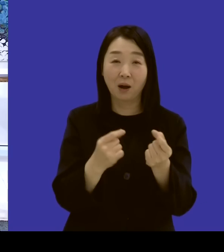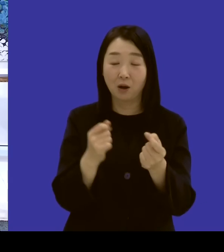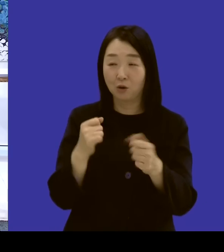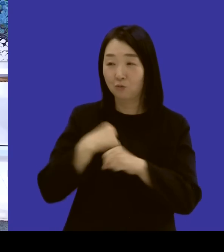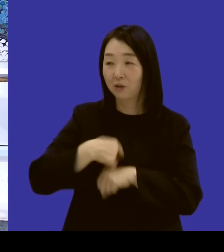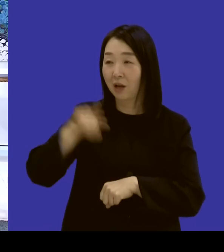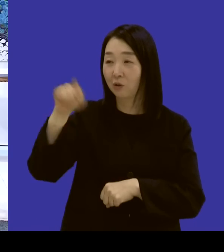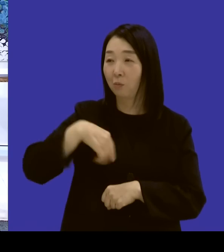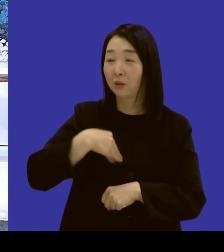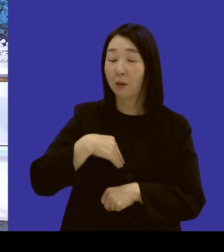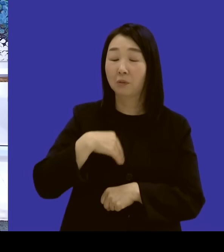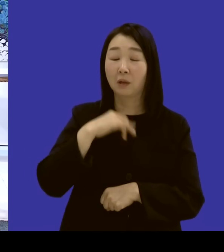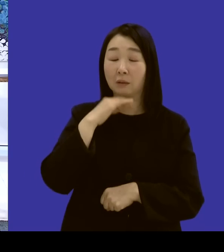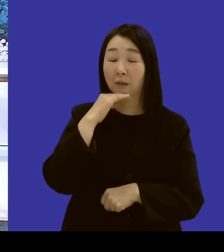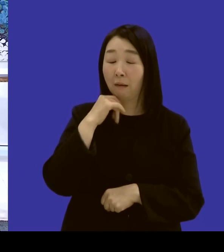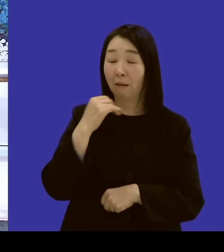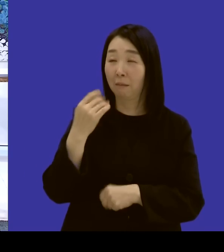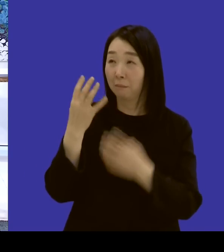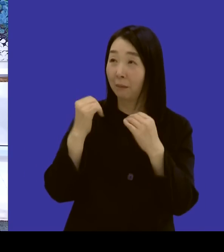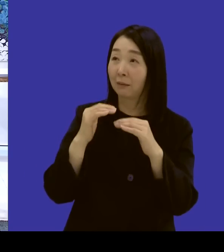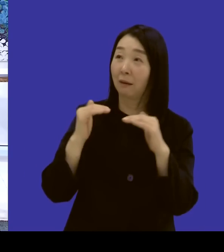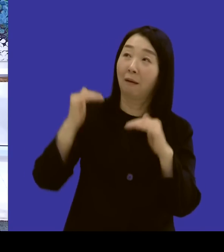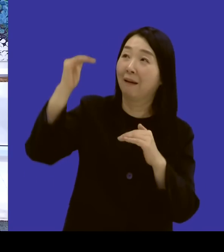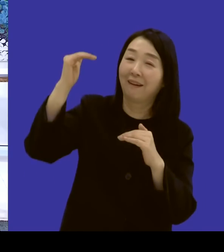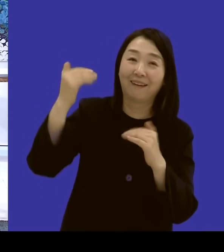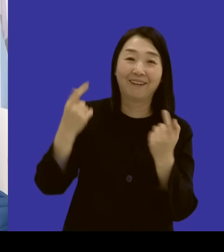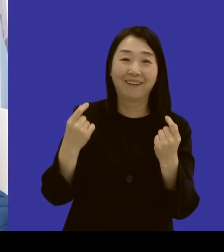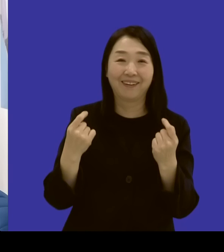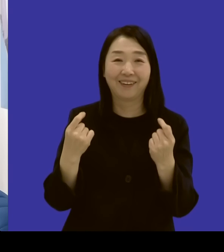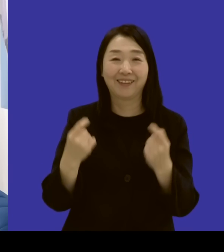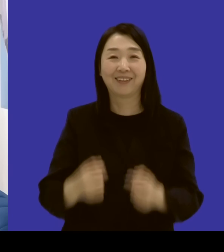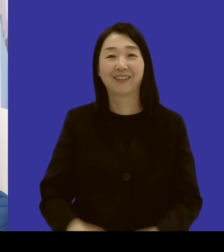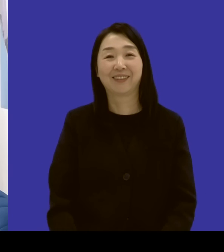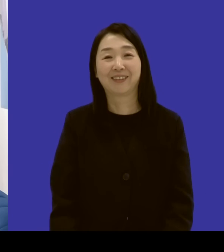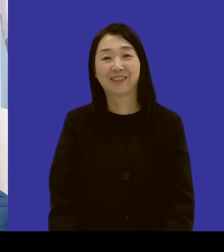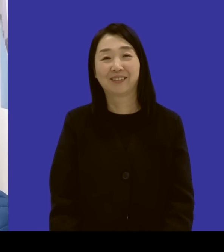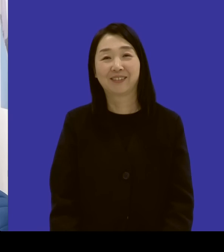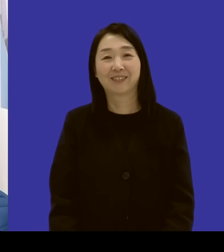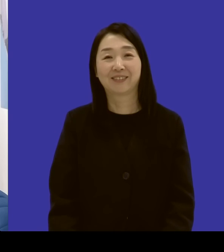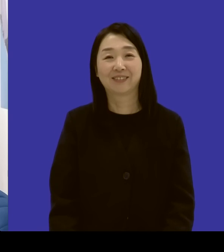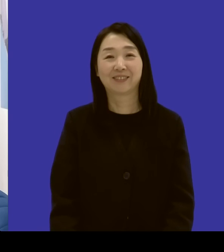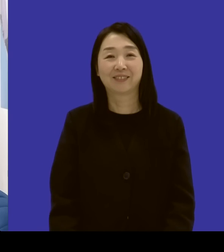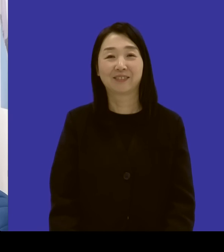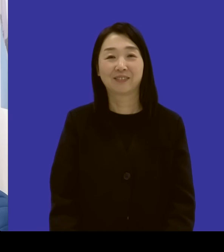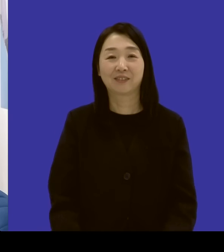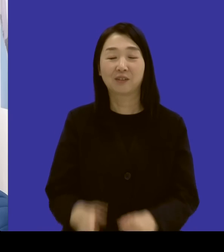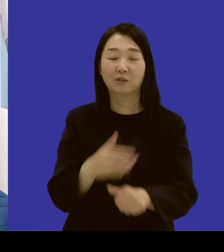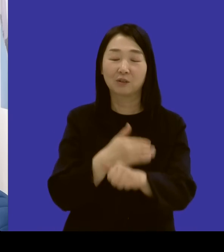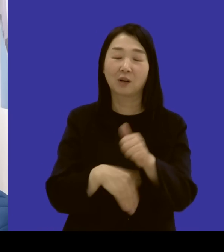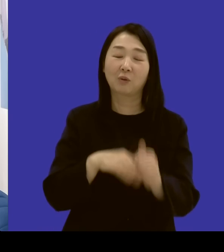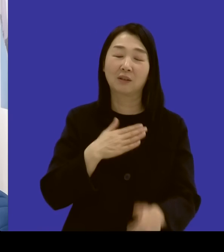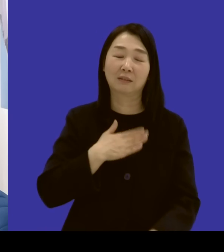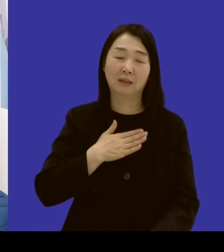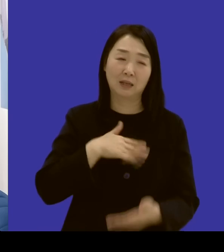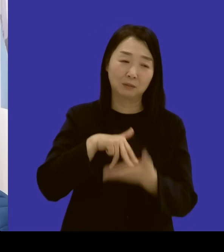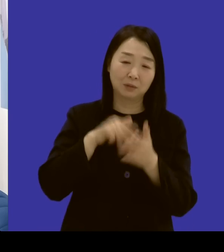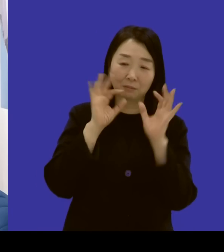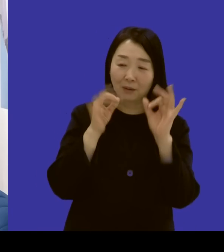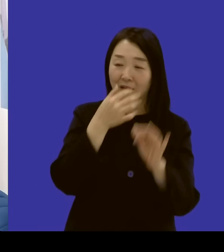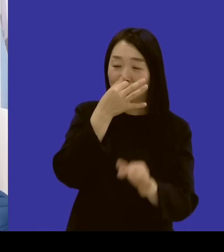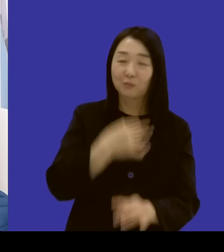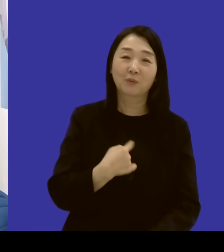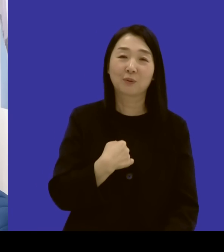근데 어머, 또 그렇죠. 얼마나 또 봐봐. 깍듯하게 했겠어요. 그 학생들. 그렇죠. 예. 그러니까 그런 모든 것들이 굉장히 좀 힘들었고 그